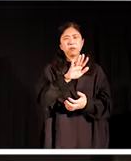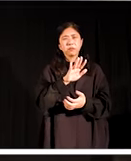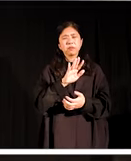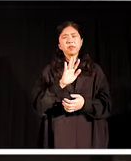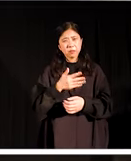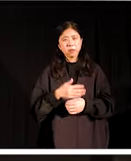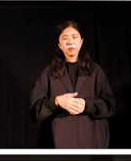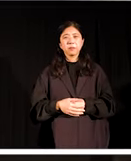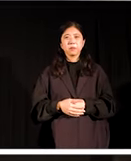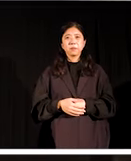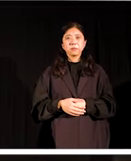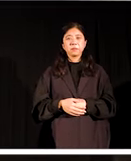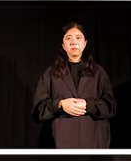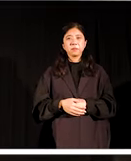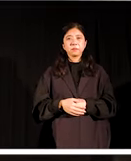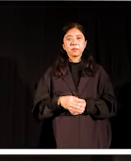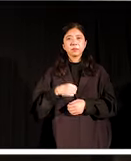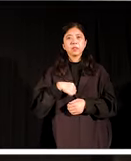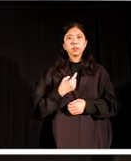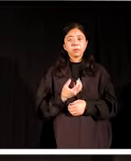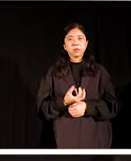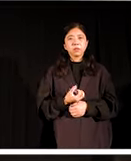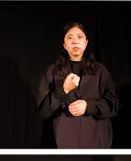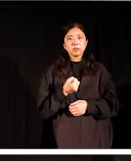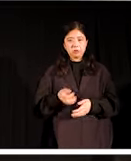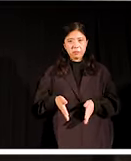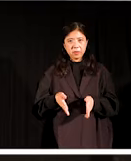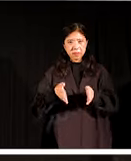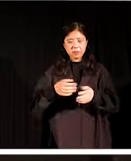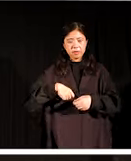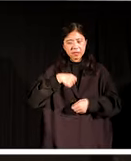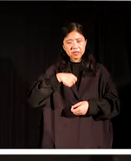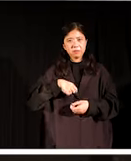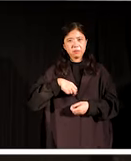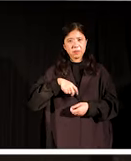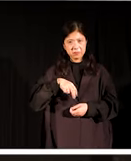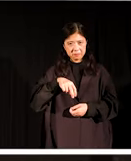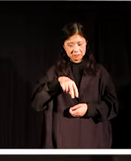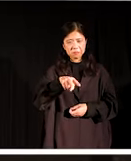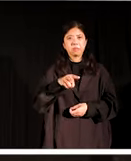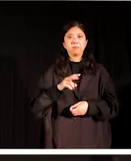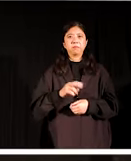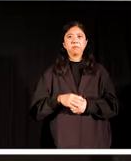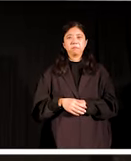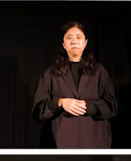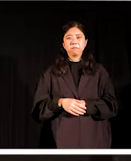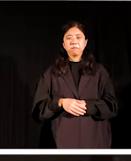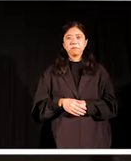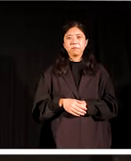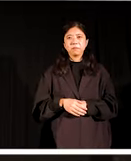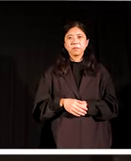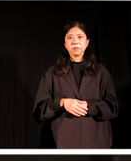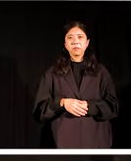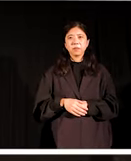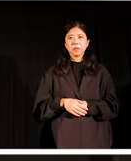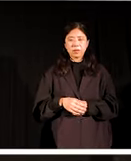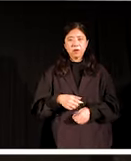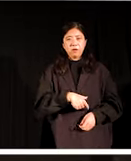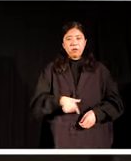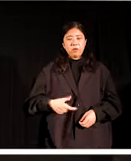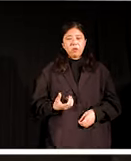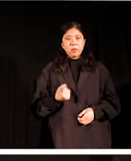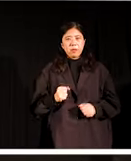いうのあるんですけれどそういう中でも自分が信じる道正しいと思う道をあの進むであのちょっとでも勇気を